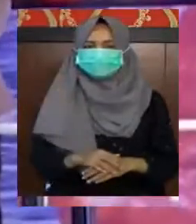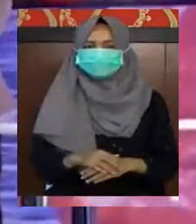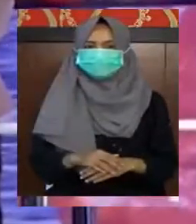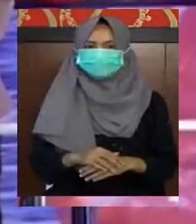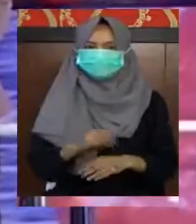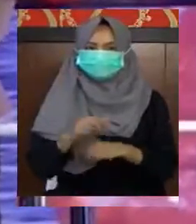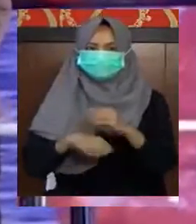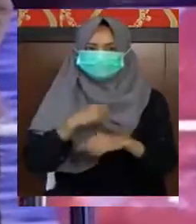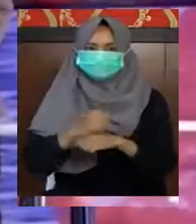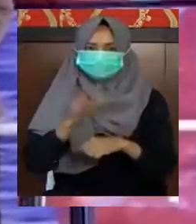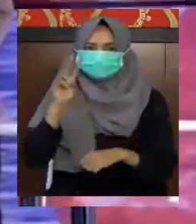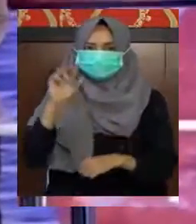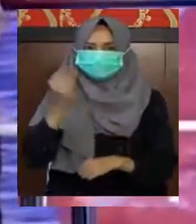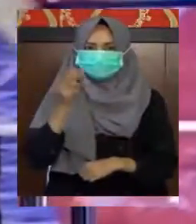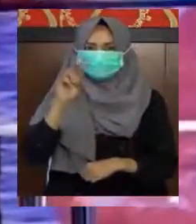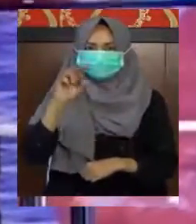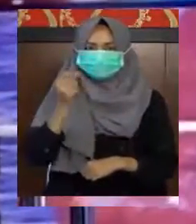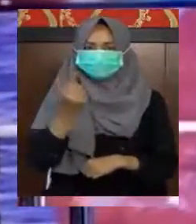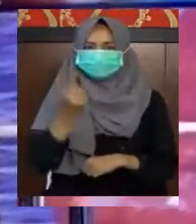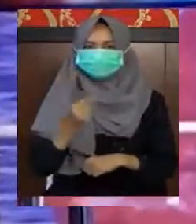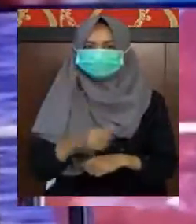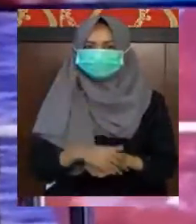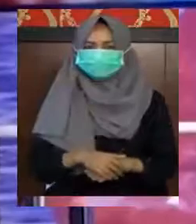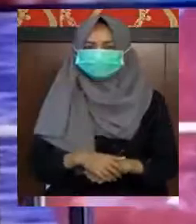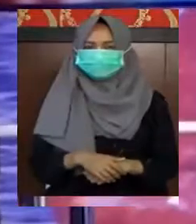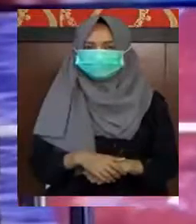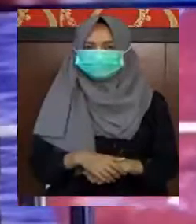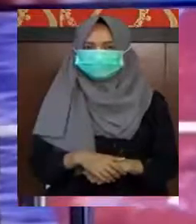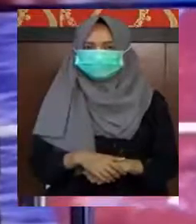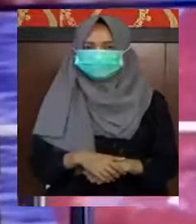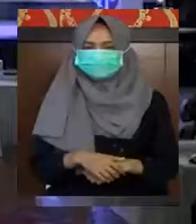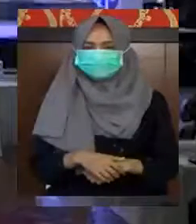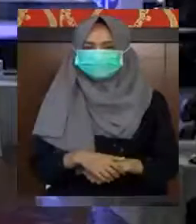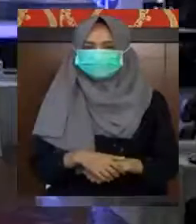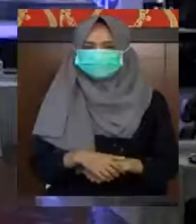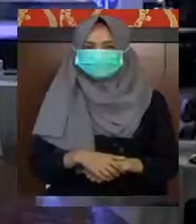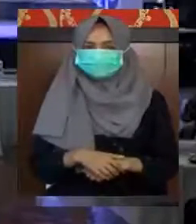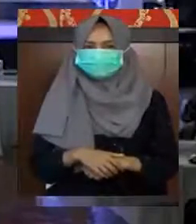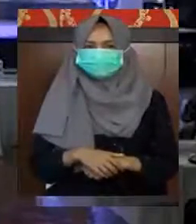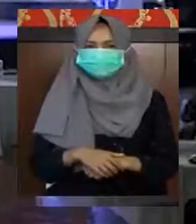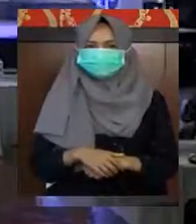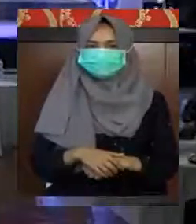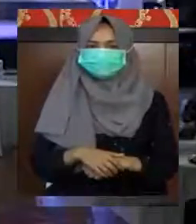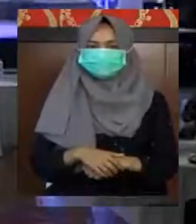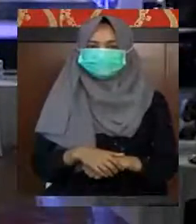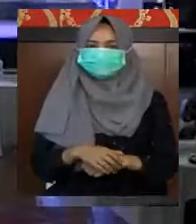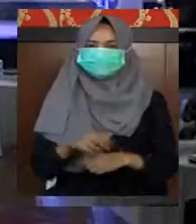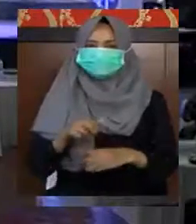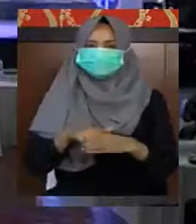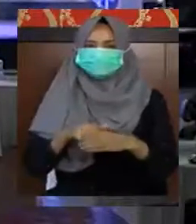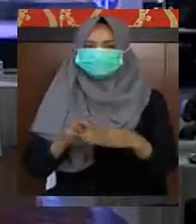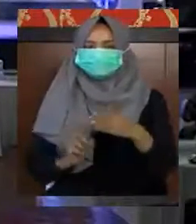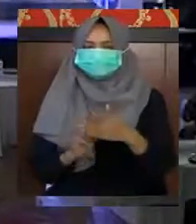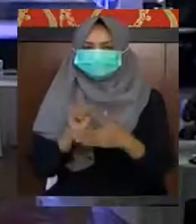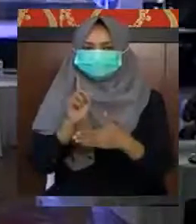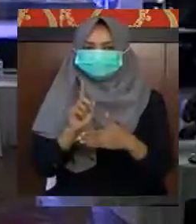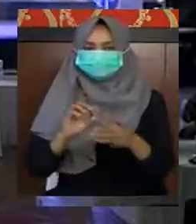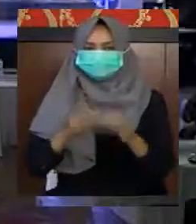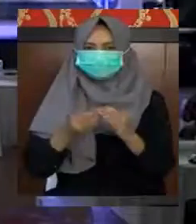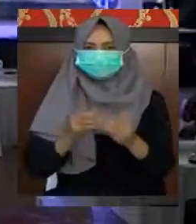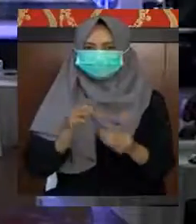dan menggelorakan ide serta semangat dan gagasan untuk menjadikan kota Blitar lebih baik ke depannya. Saya yakin momen debat publik berikutnya bersama dengan KPU